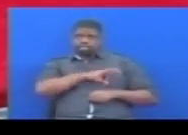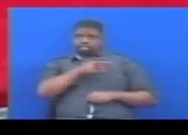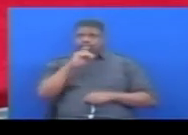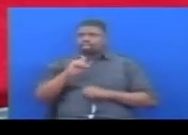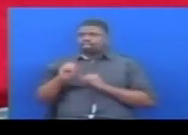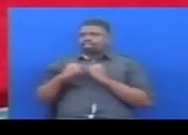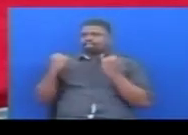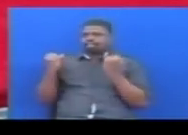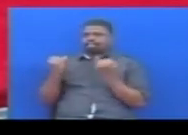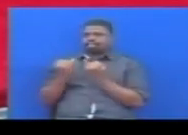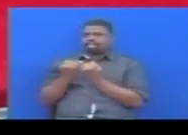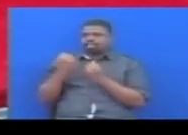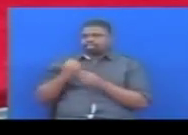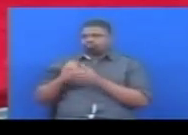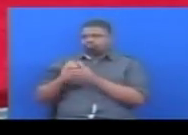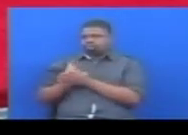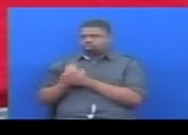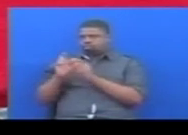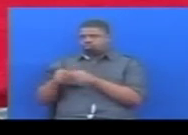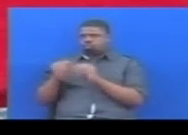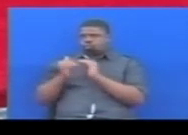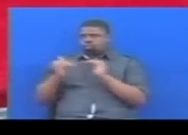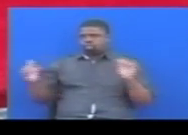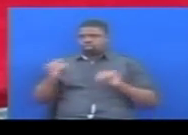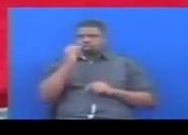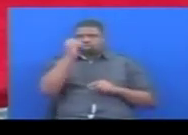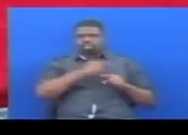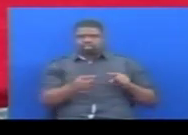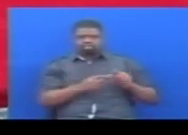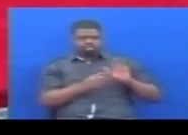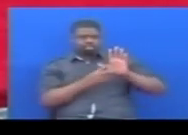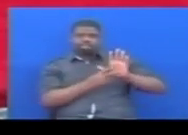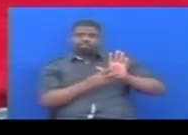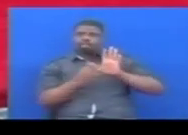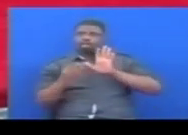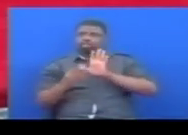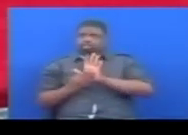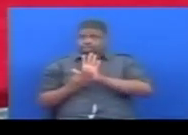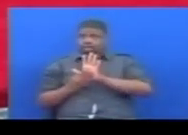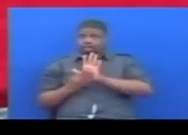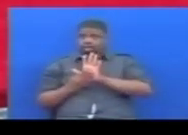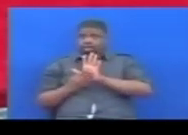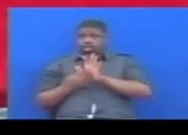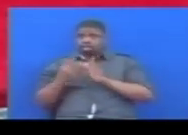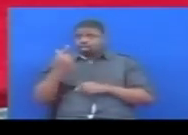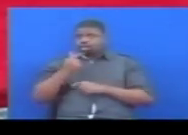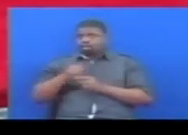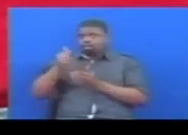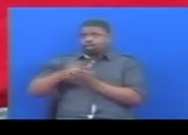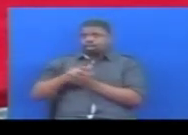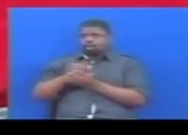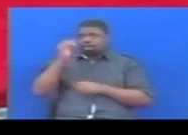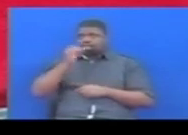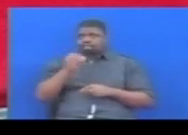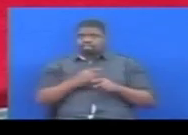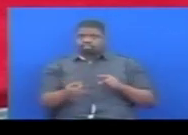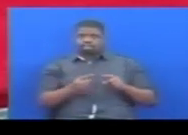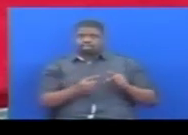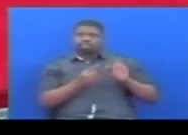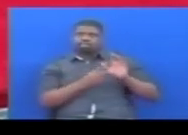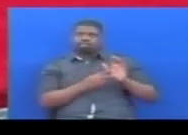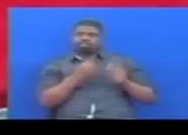za muungano zinatakiwa kuwa kwenye uwiano wa 79% kwa watumishi wa Tanzania bara na 21% kwa watumishi wa Zanzibar